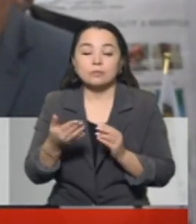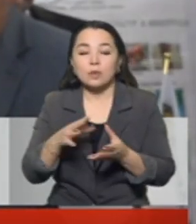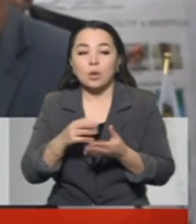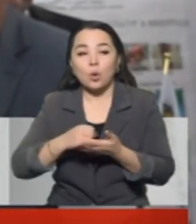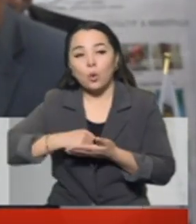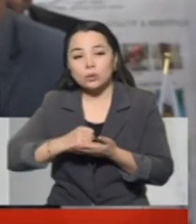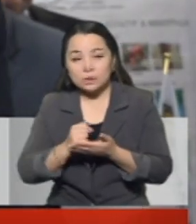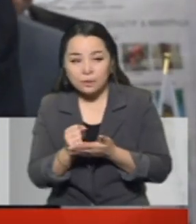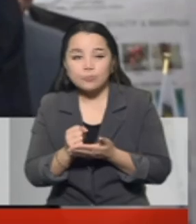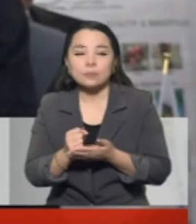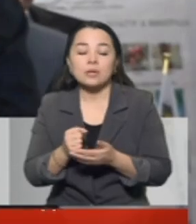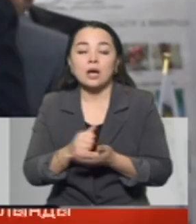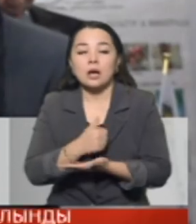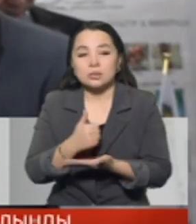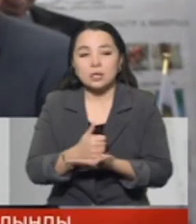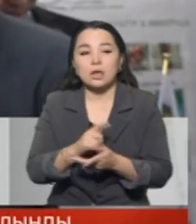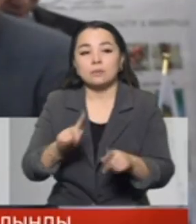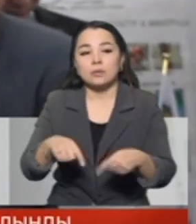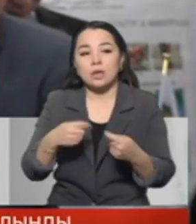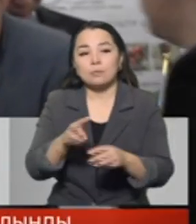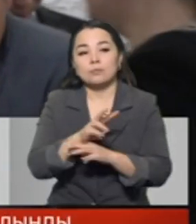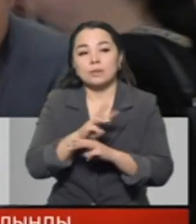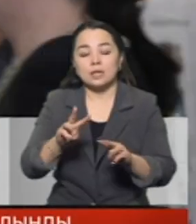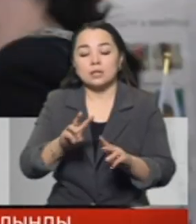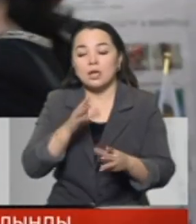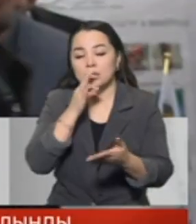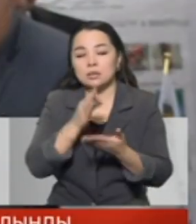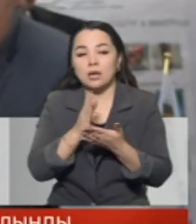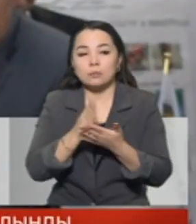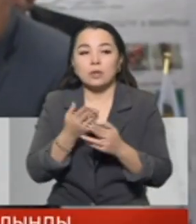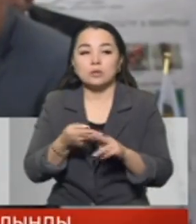қорытындылап басшылыққа, өкіметке, министрлікке жіберіп отырамыз.